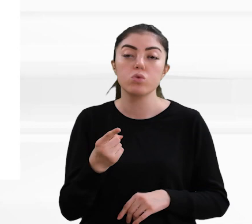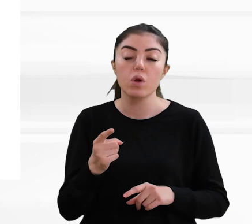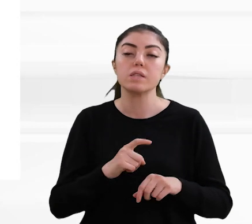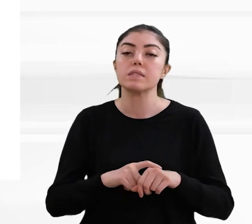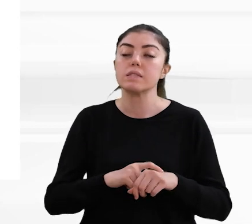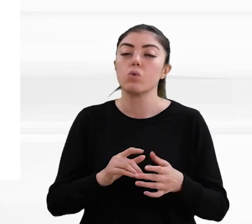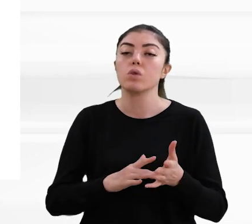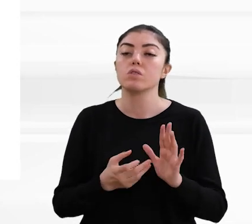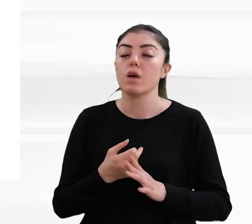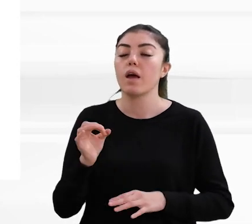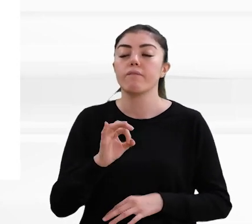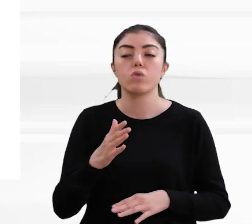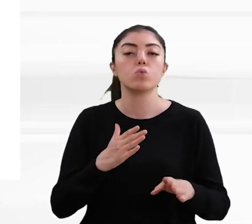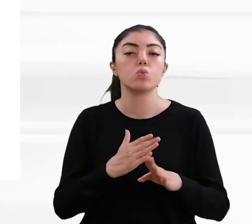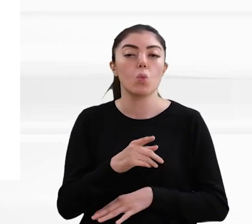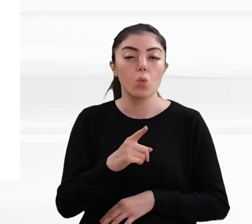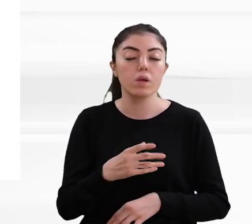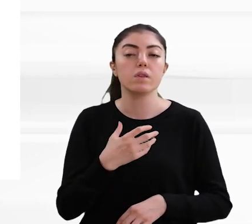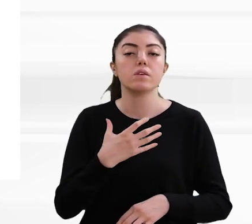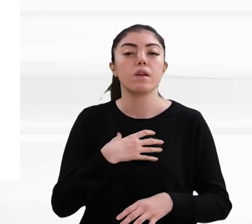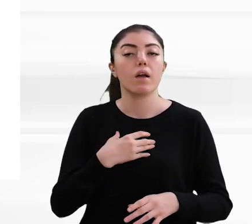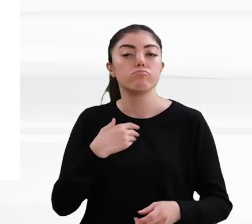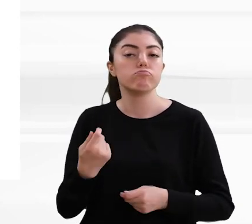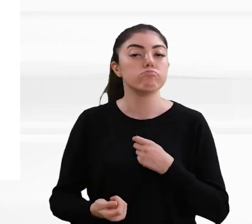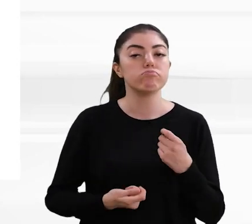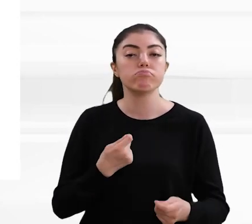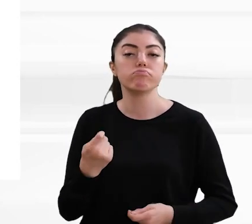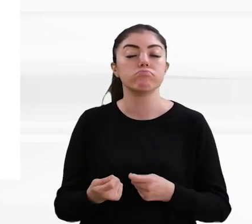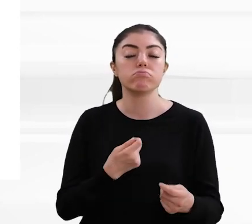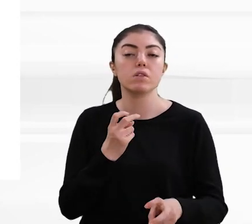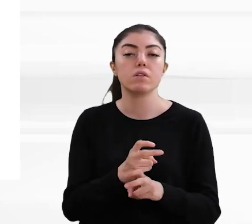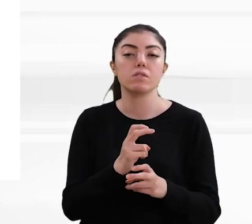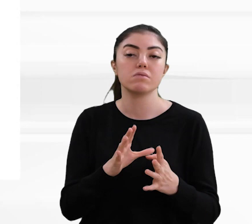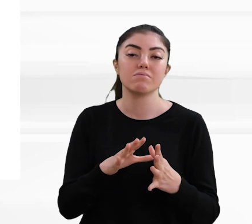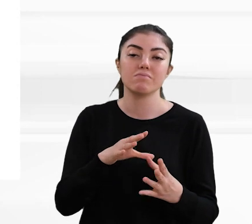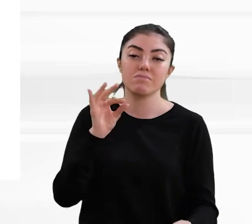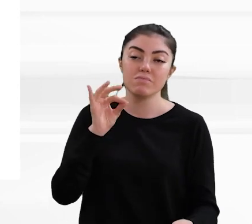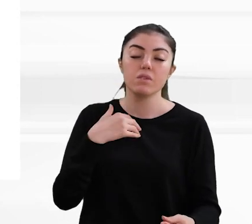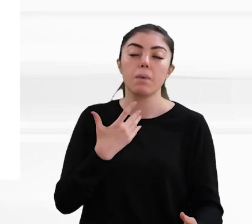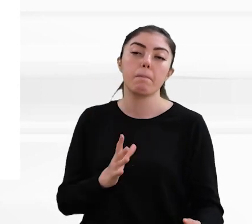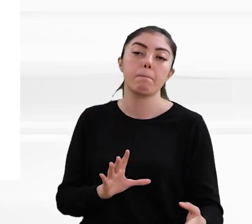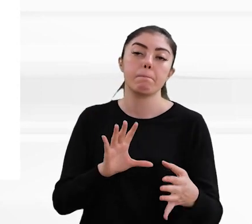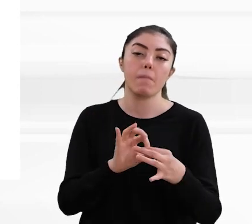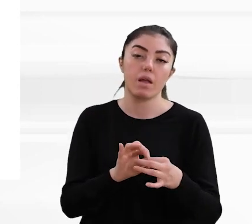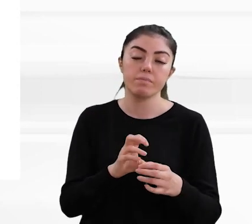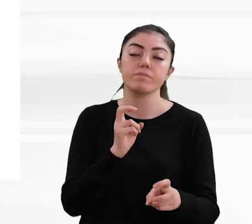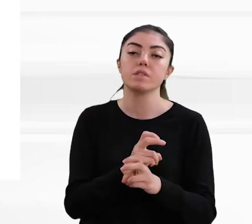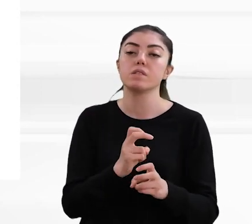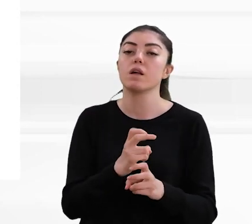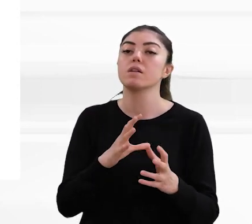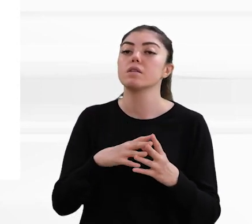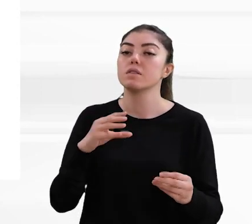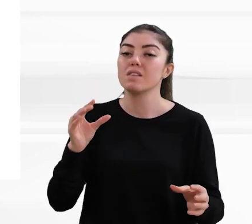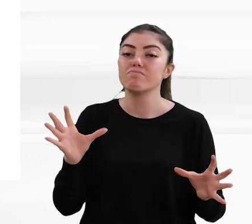sinirlere gerçekleşir Evet doğrudur istemli kas faaliyetleri motor Sinirlerine yapacaktır kasa bağlantı yapacaktır Ee iskelet